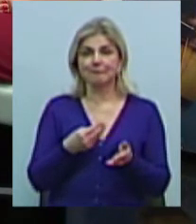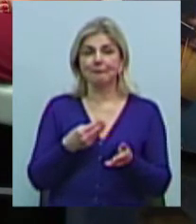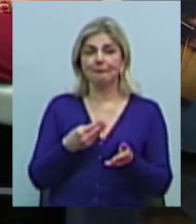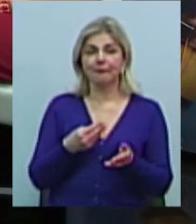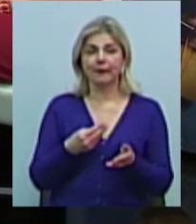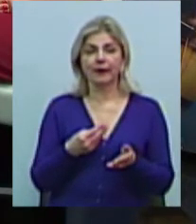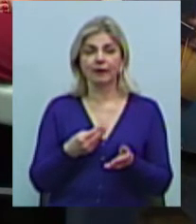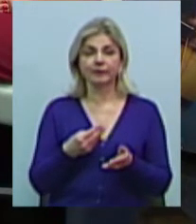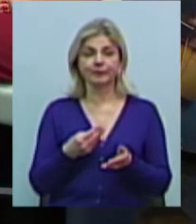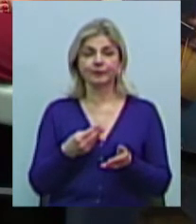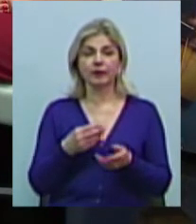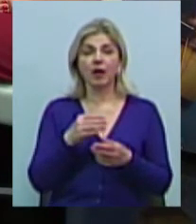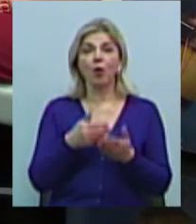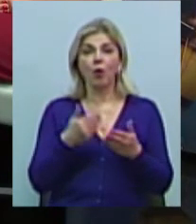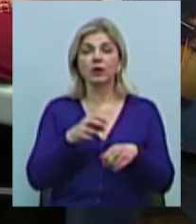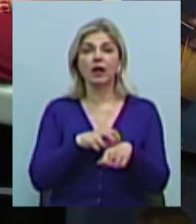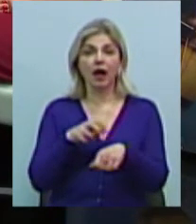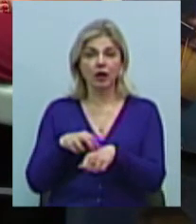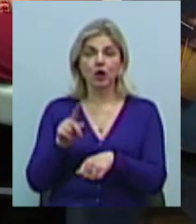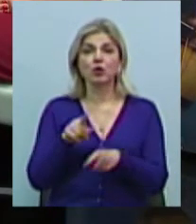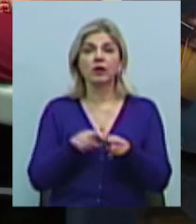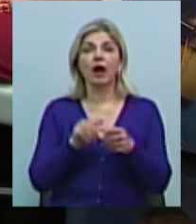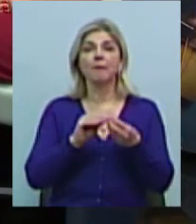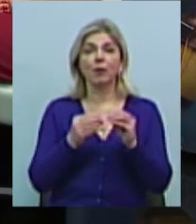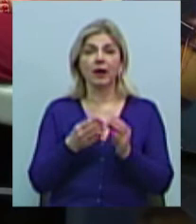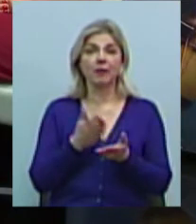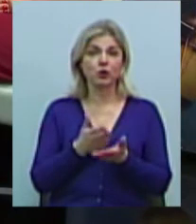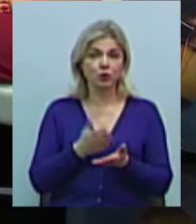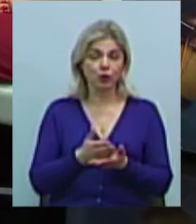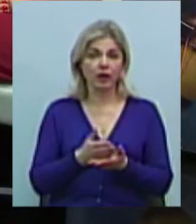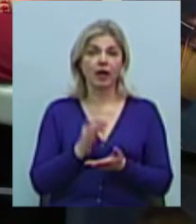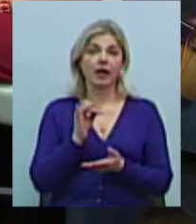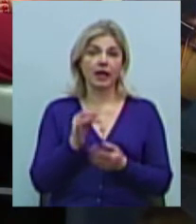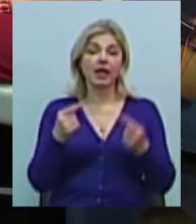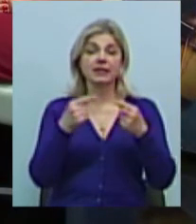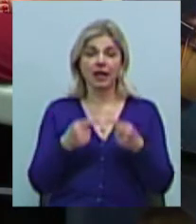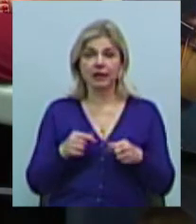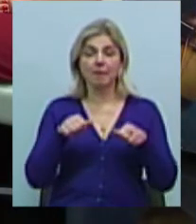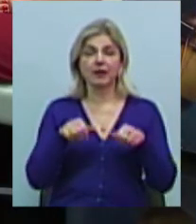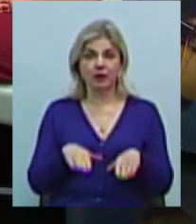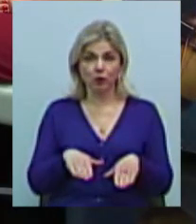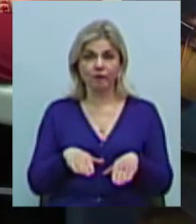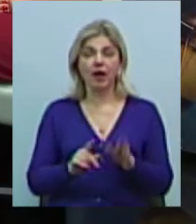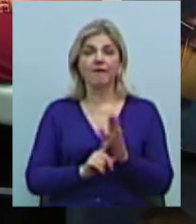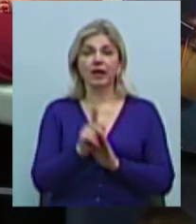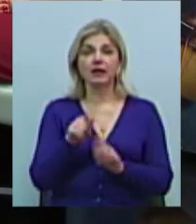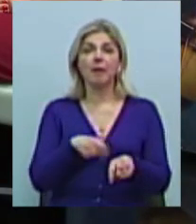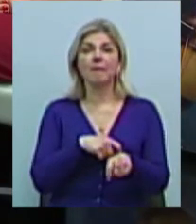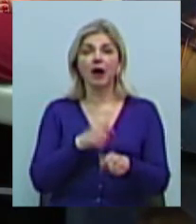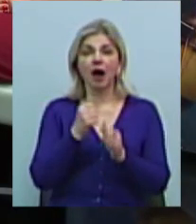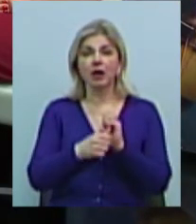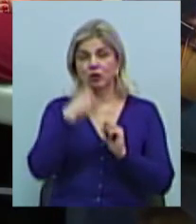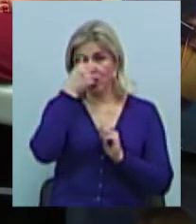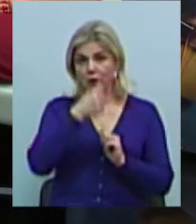наших лікарів, що така проблема існує. І от згідно цієї постанови введена матеріальна